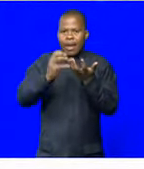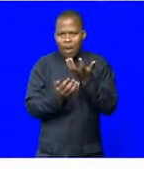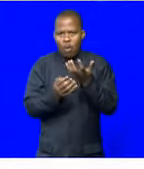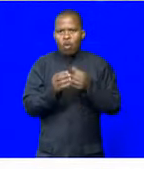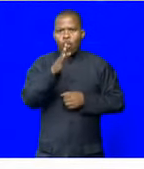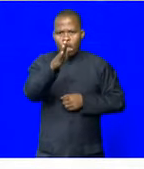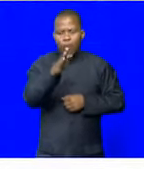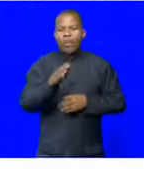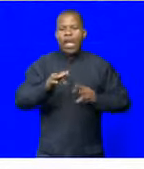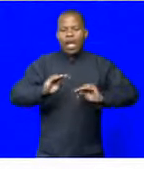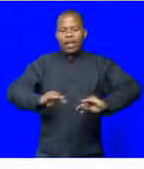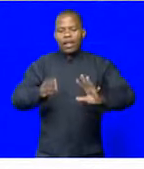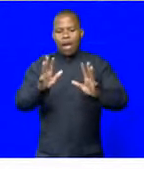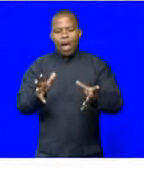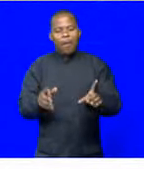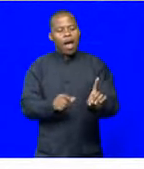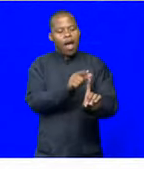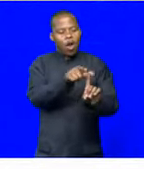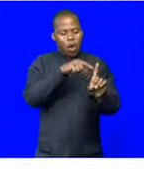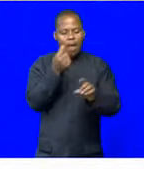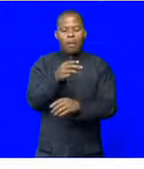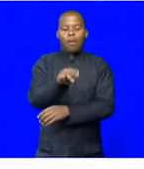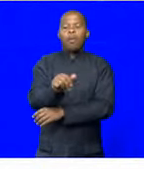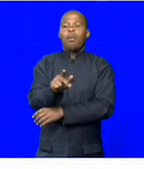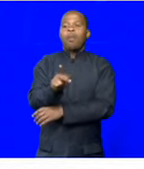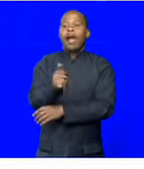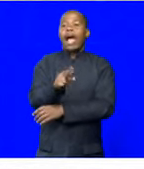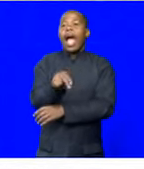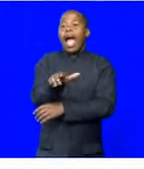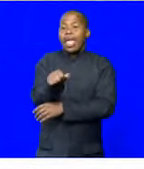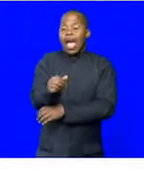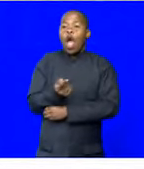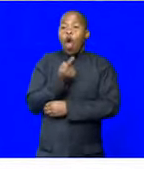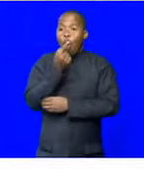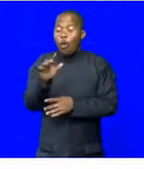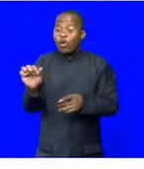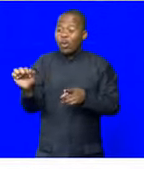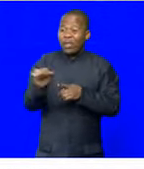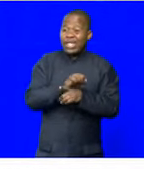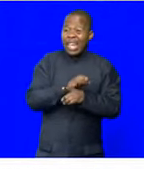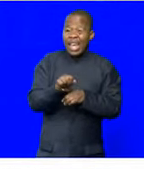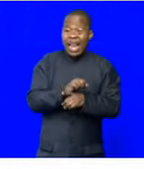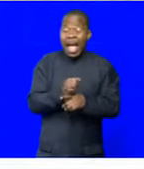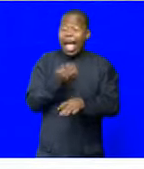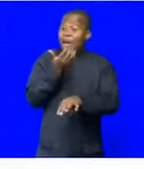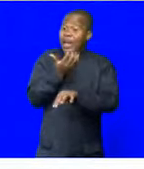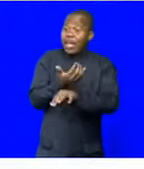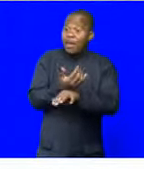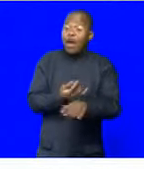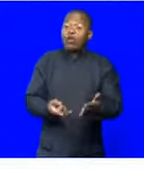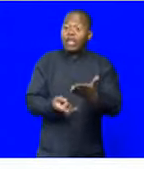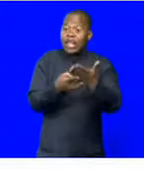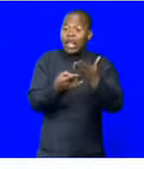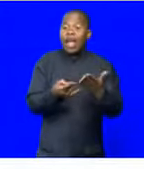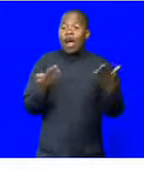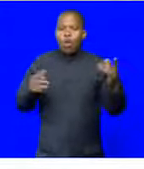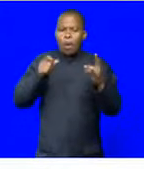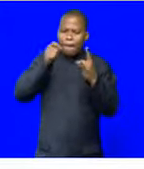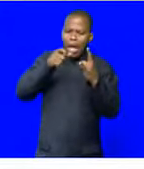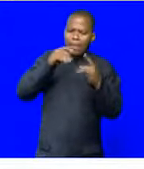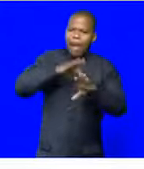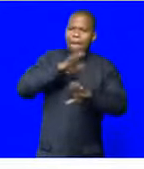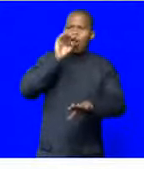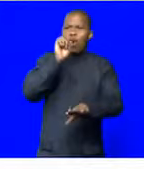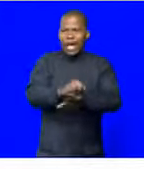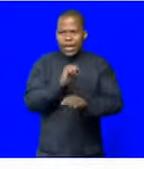Highlanders Dumisani Makhanya uthile licembu lisebenze ngekuthi ikhandla nabasatilolonga kuthola indlela yokushaya amagoli Imidlalo